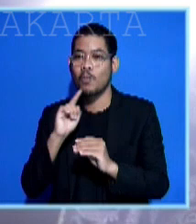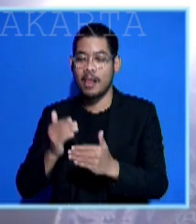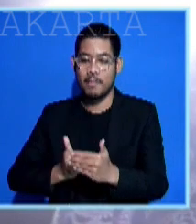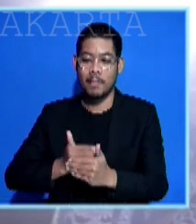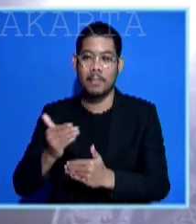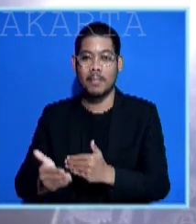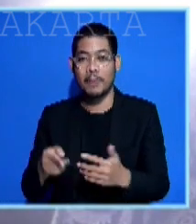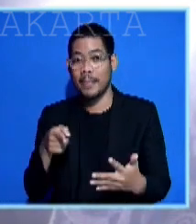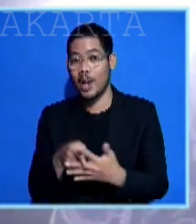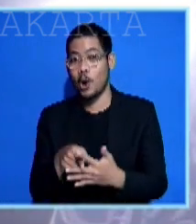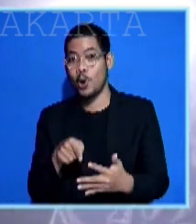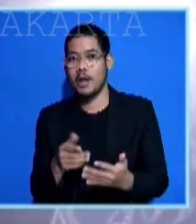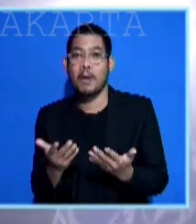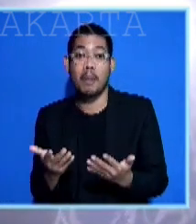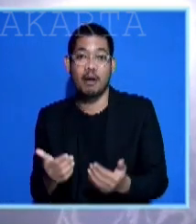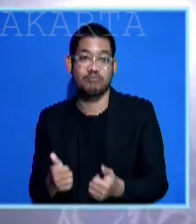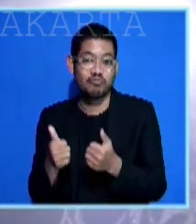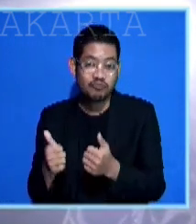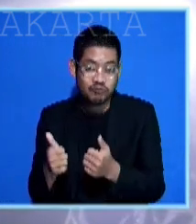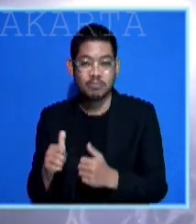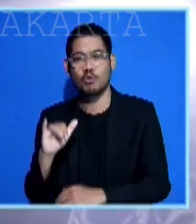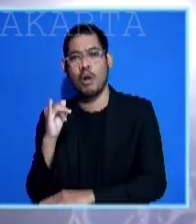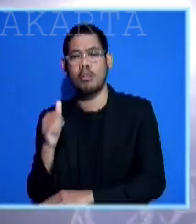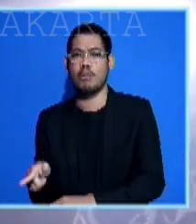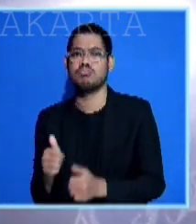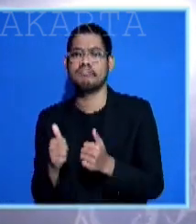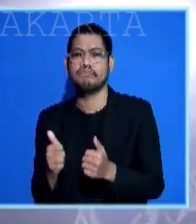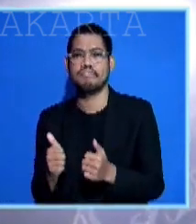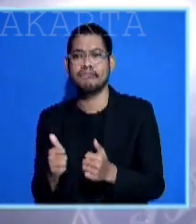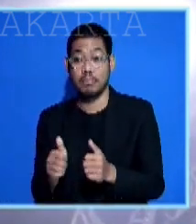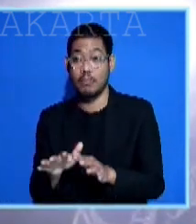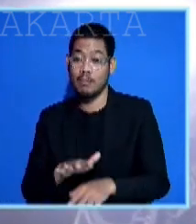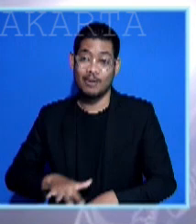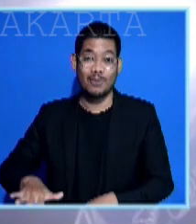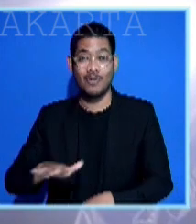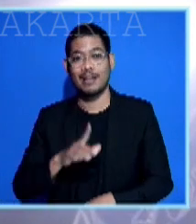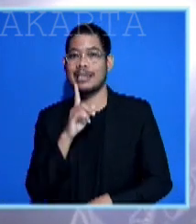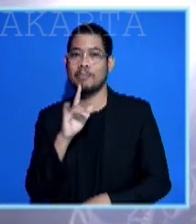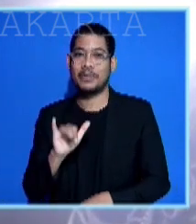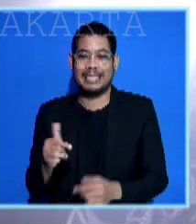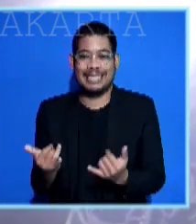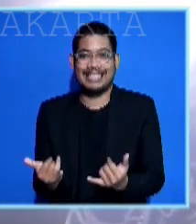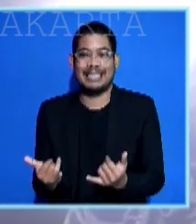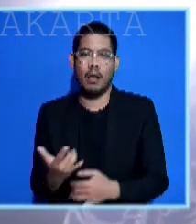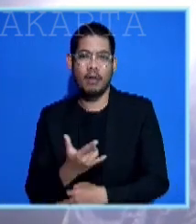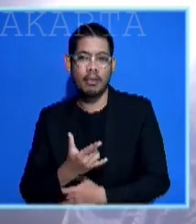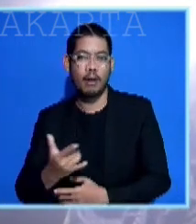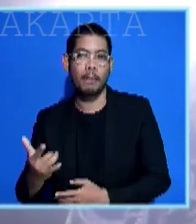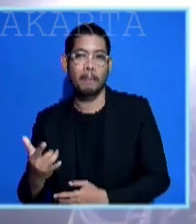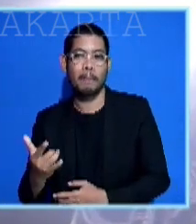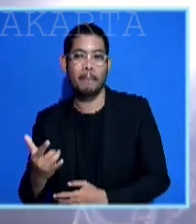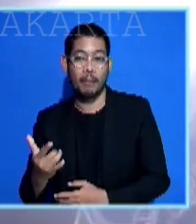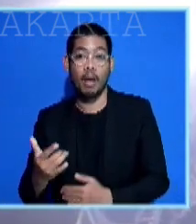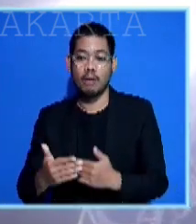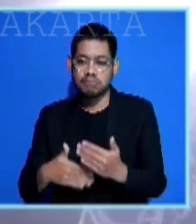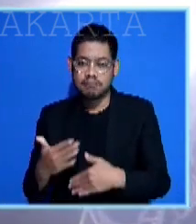baik, sangat kondusif, sehingga situasi yang seperti ini tetap tentunya kita